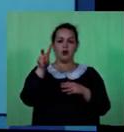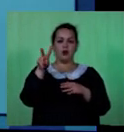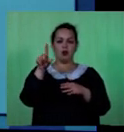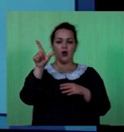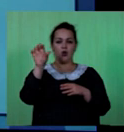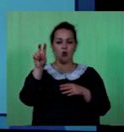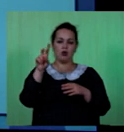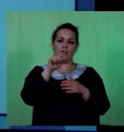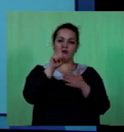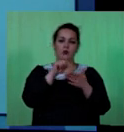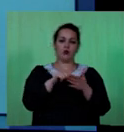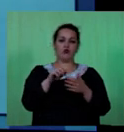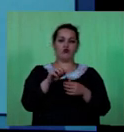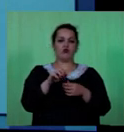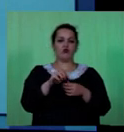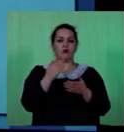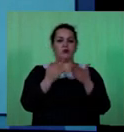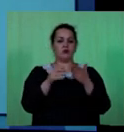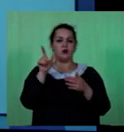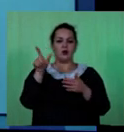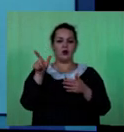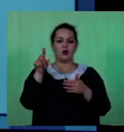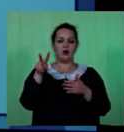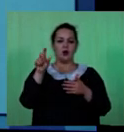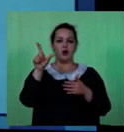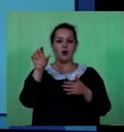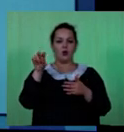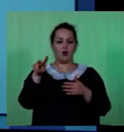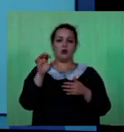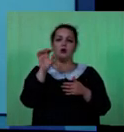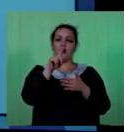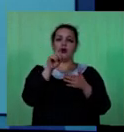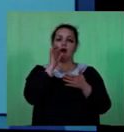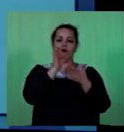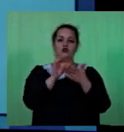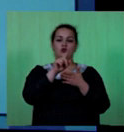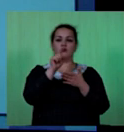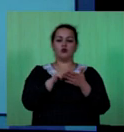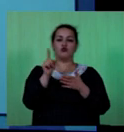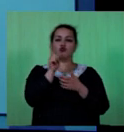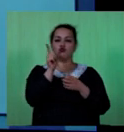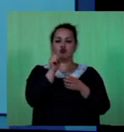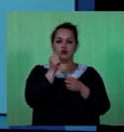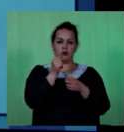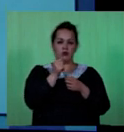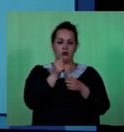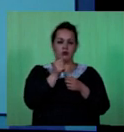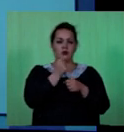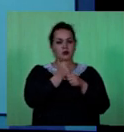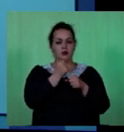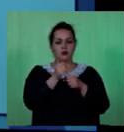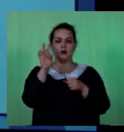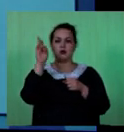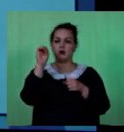вопрос. Если глагол отвечает на вопрос «что делать», значит, это глагол несовершенного